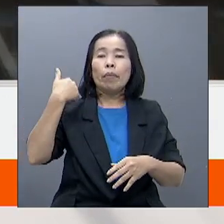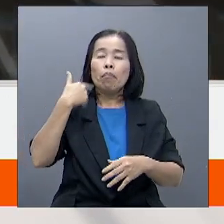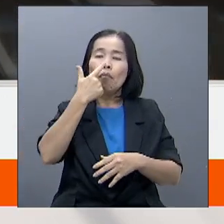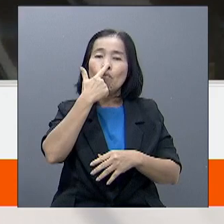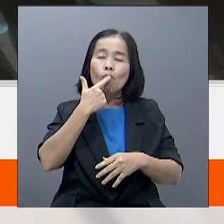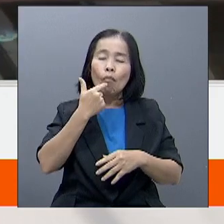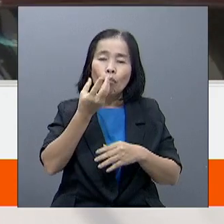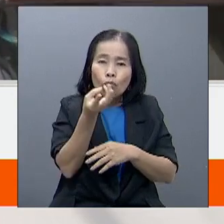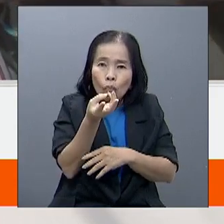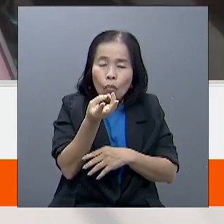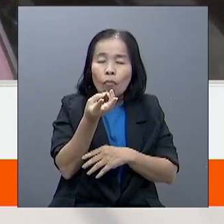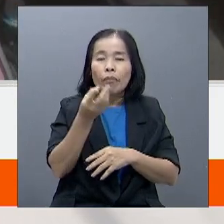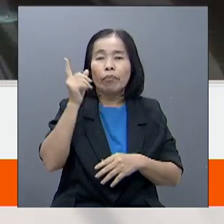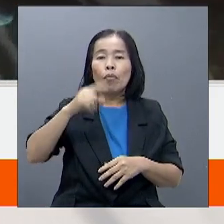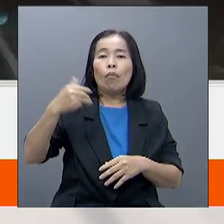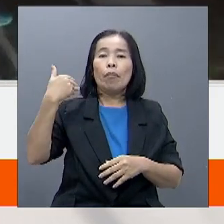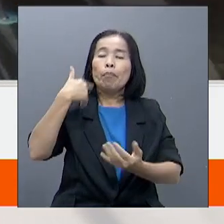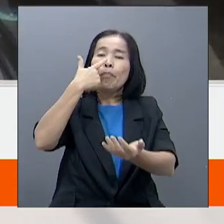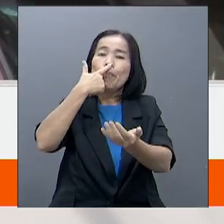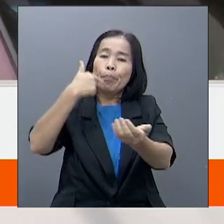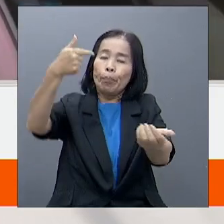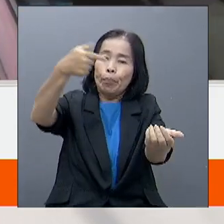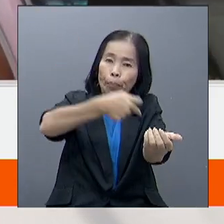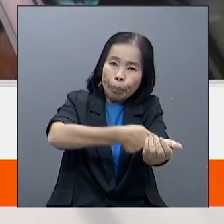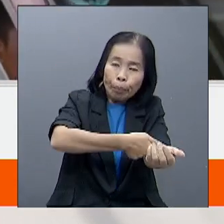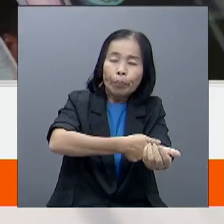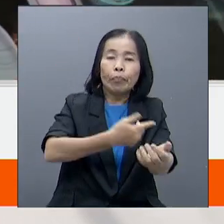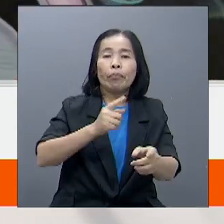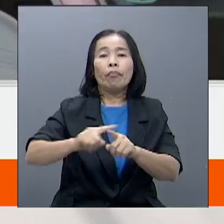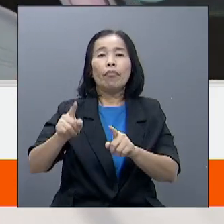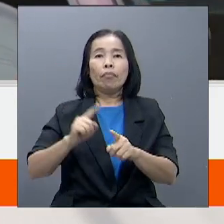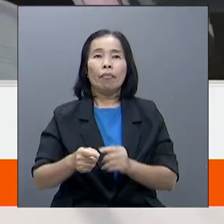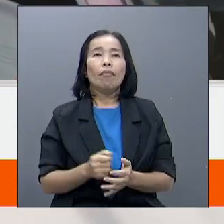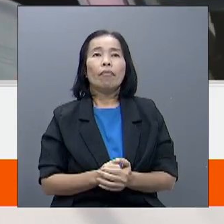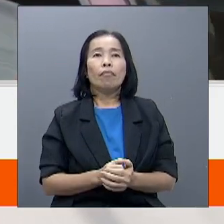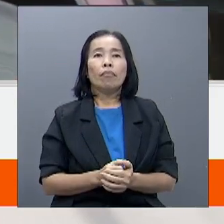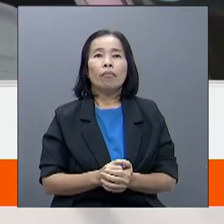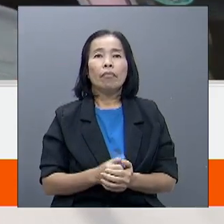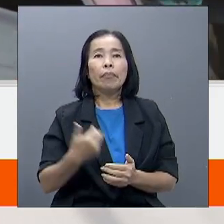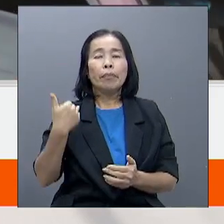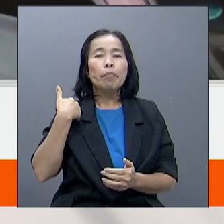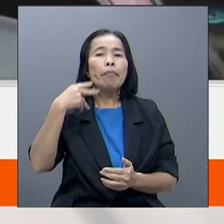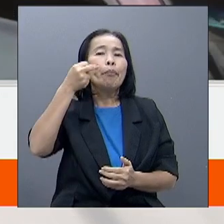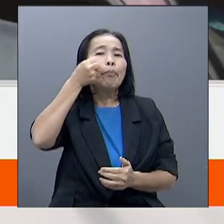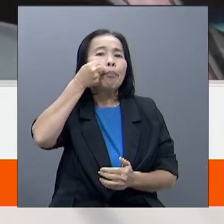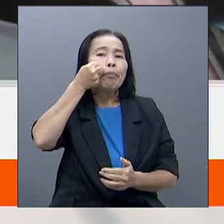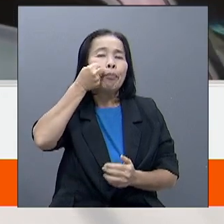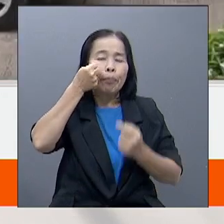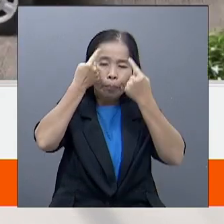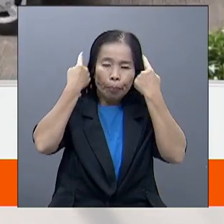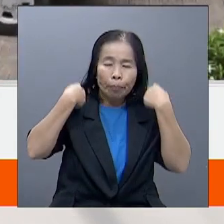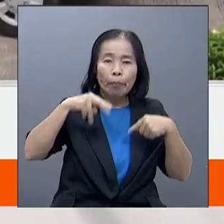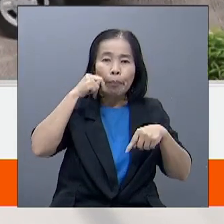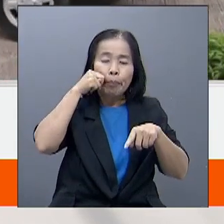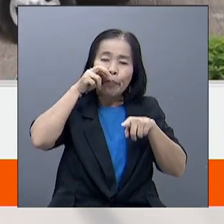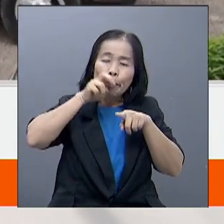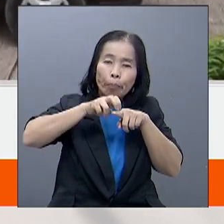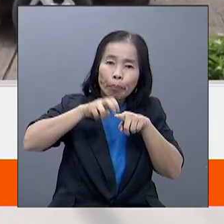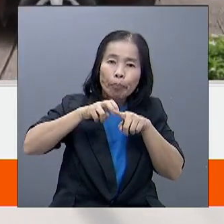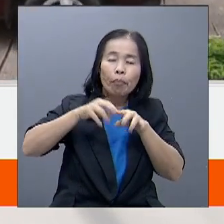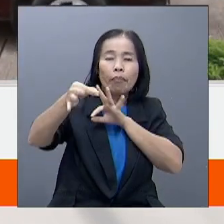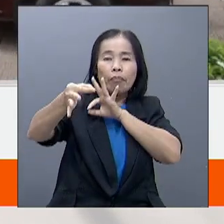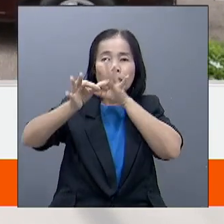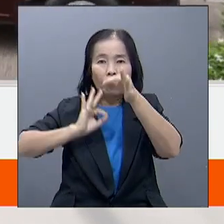เก็บเลือดที่ลดลงนะครับนะฮะหรือว่าการมีน้ำออกมาการให้น้ำเกลือเพื่อไม่ให้เกิดอาการช็